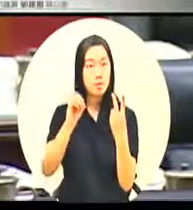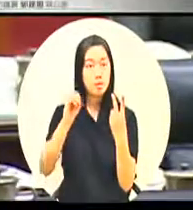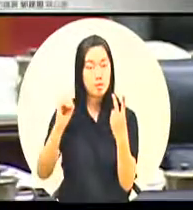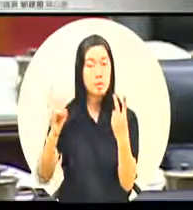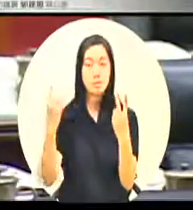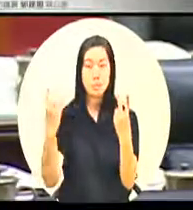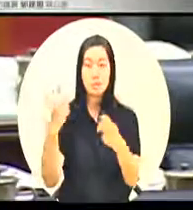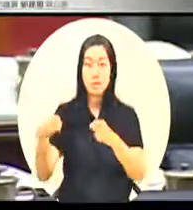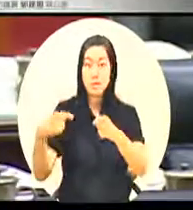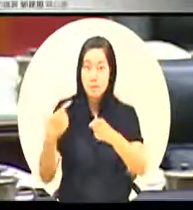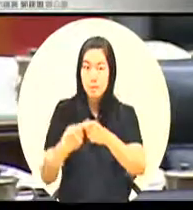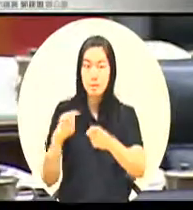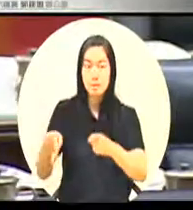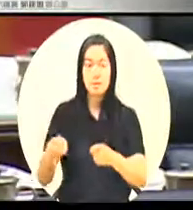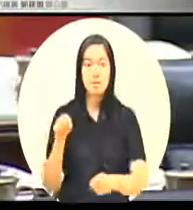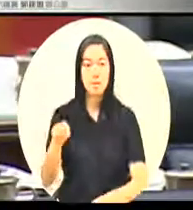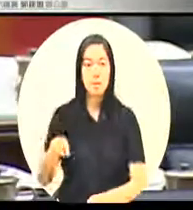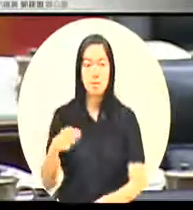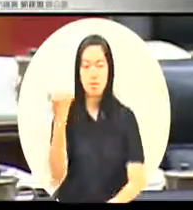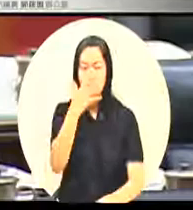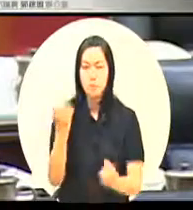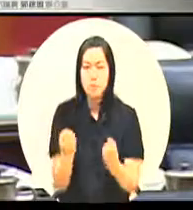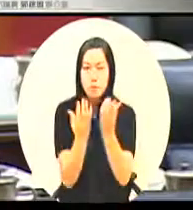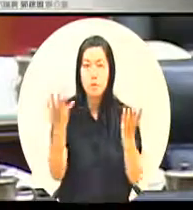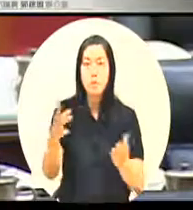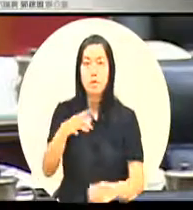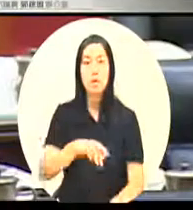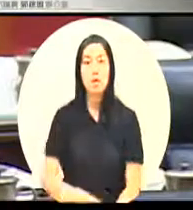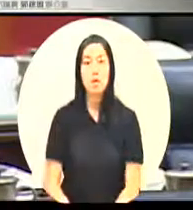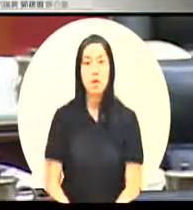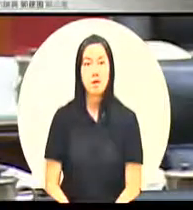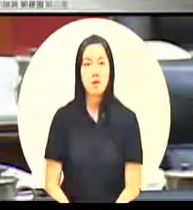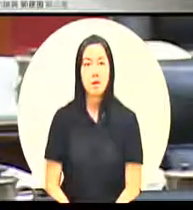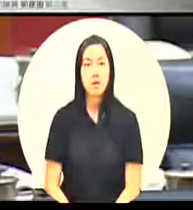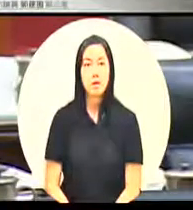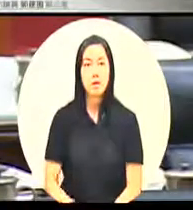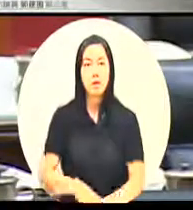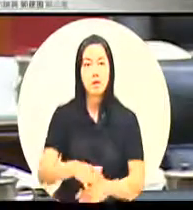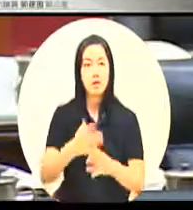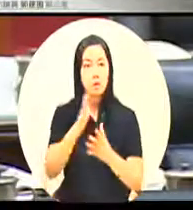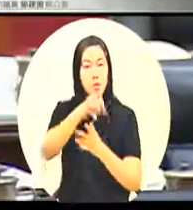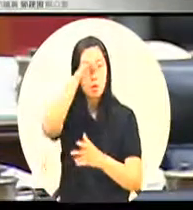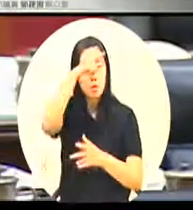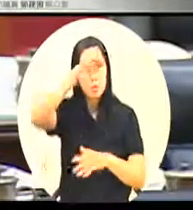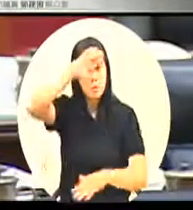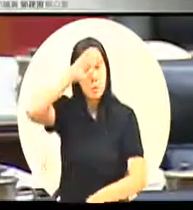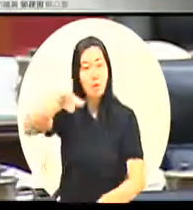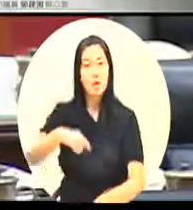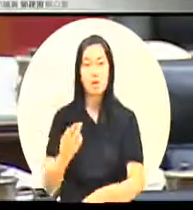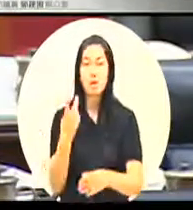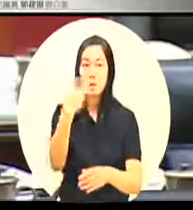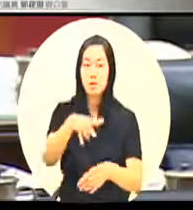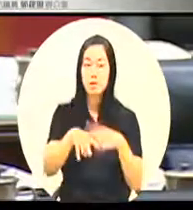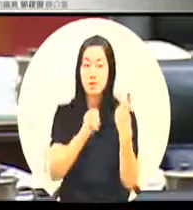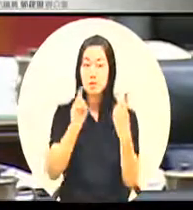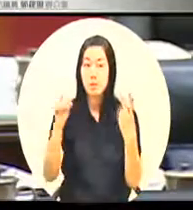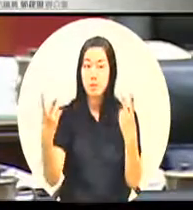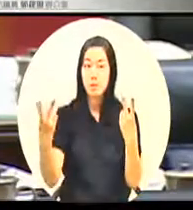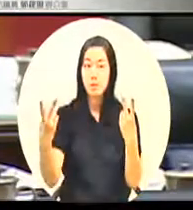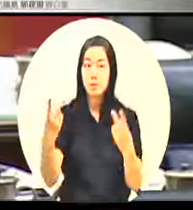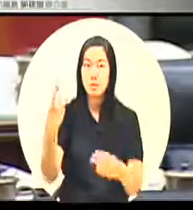2001年的时候，因为发生了狂牛病，再加上2002年有雪